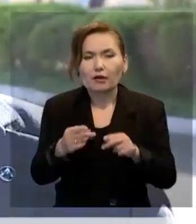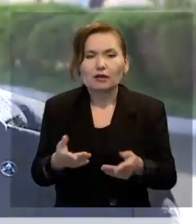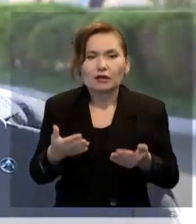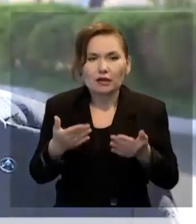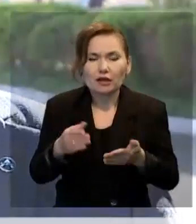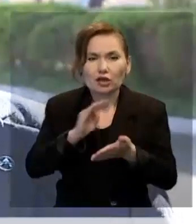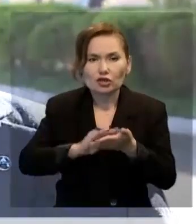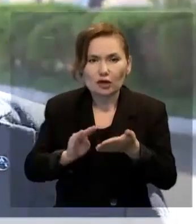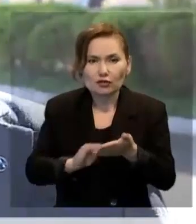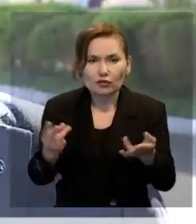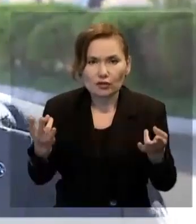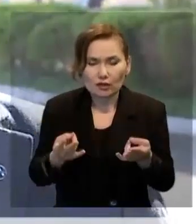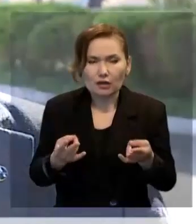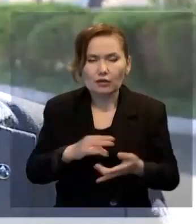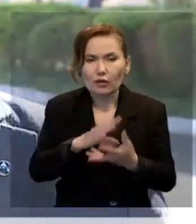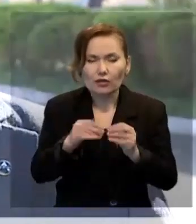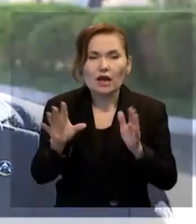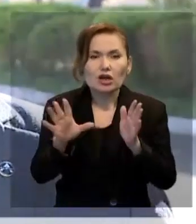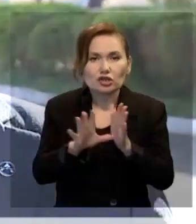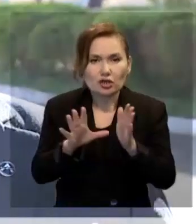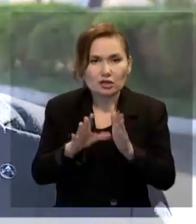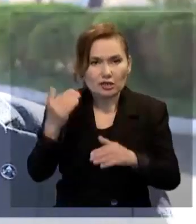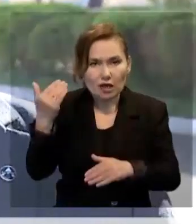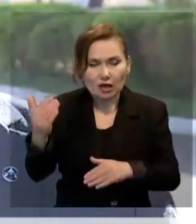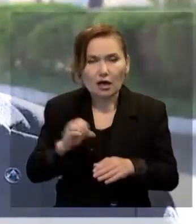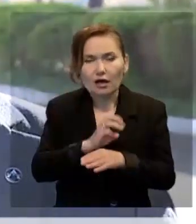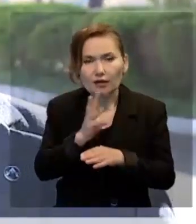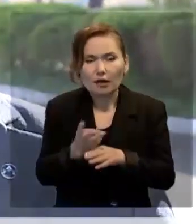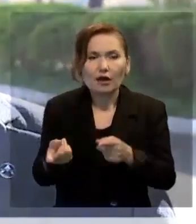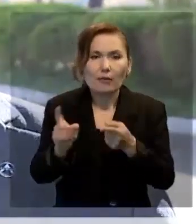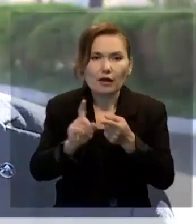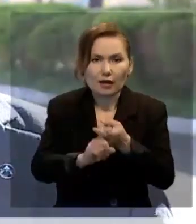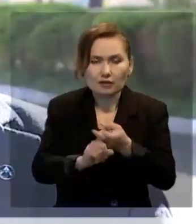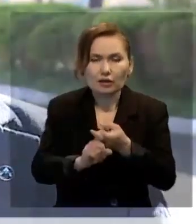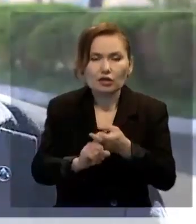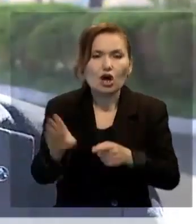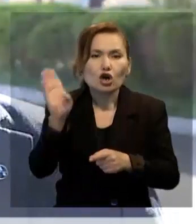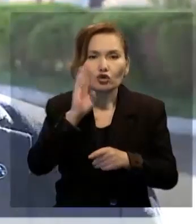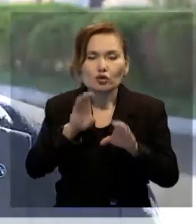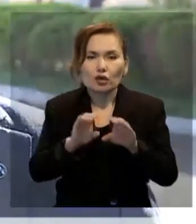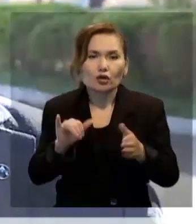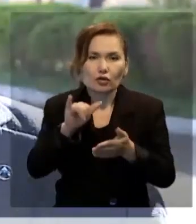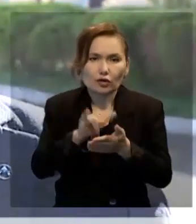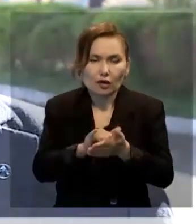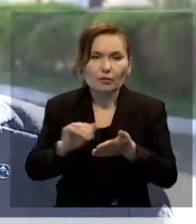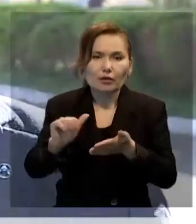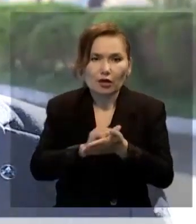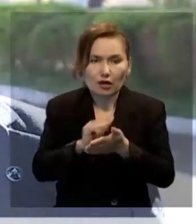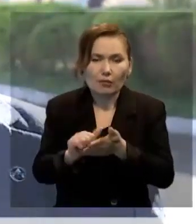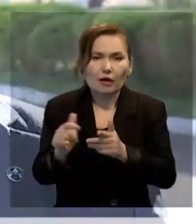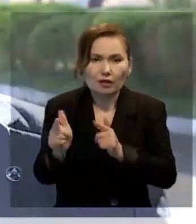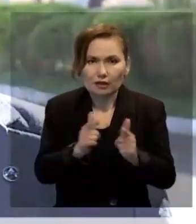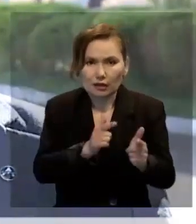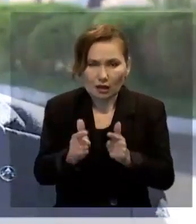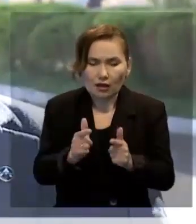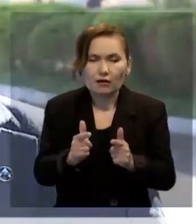болды. Ол жарыққа және байланысқа және су жүйесіне. Ол құжаттардың бәрі қазір біздің